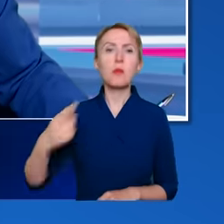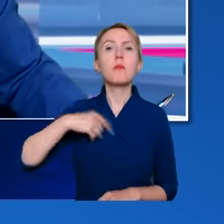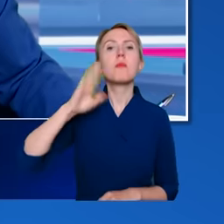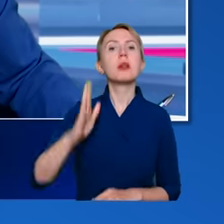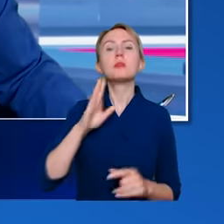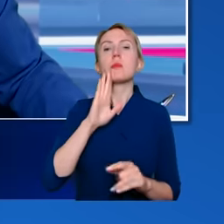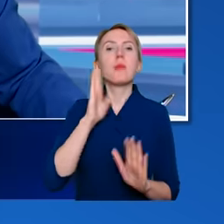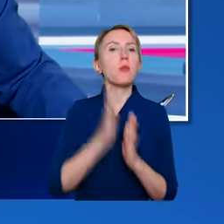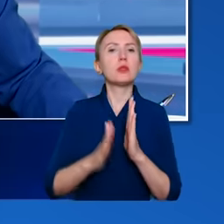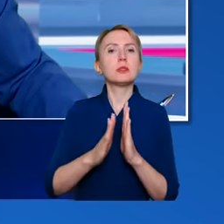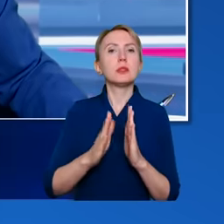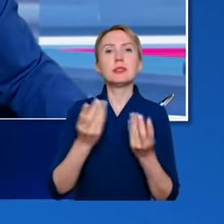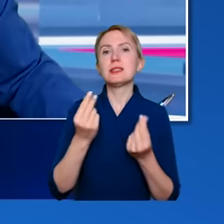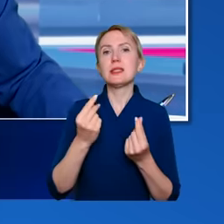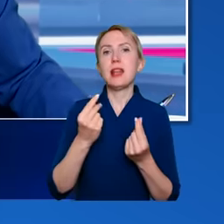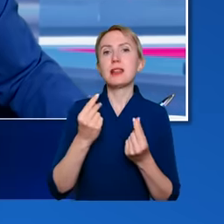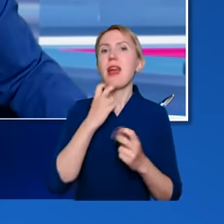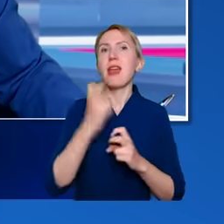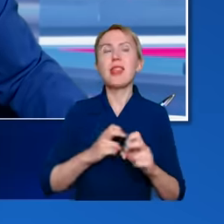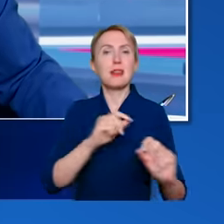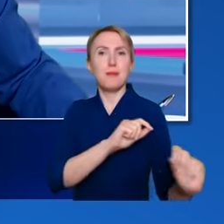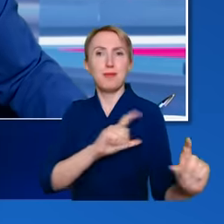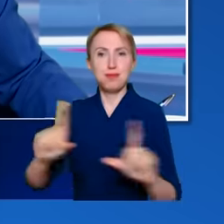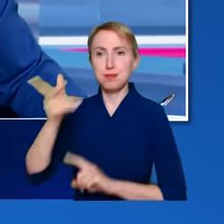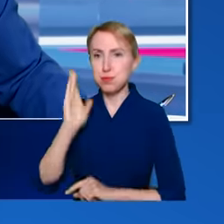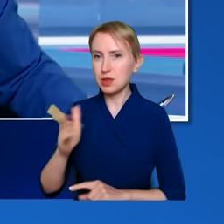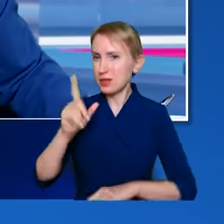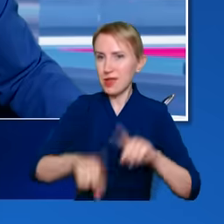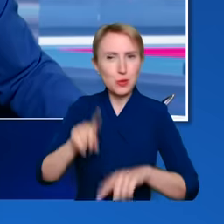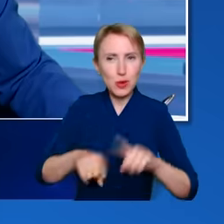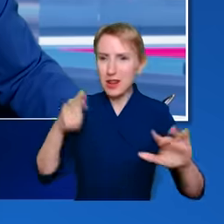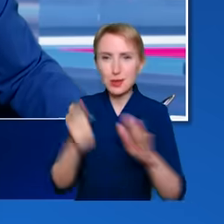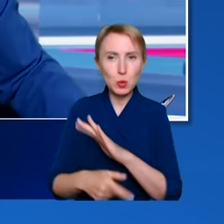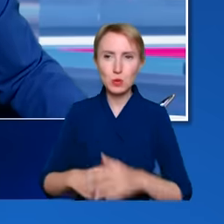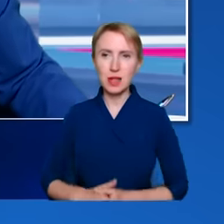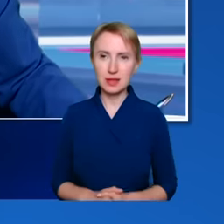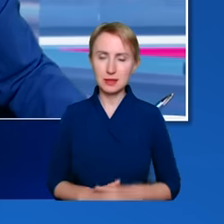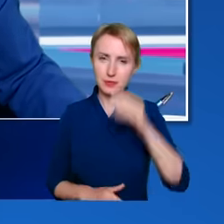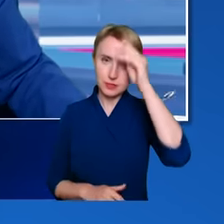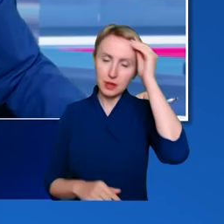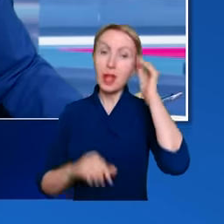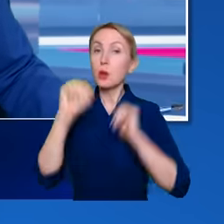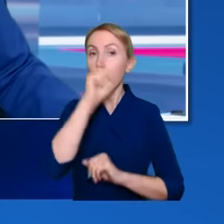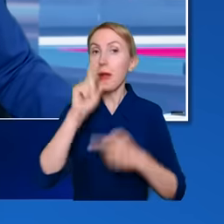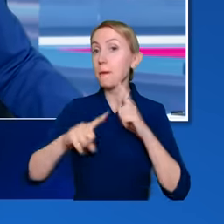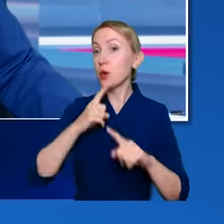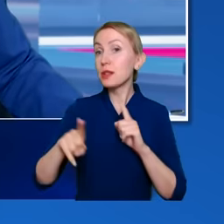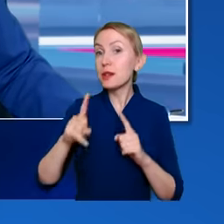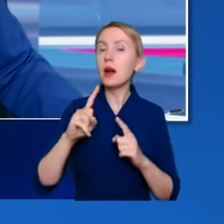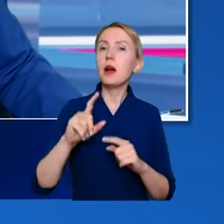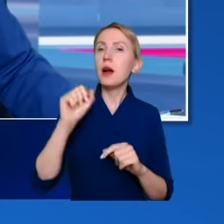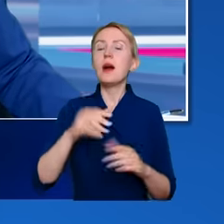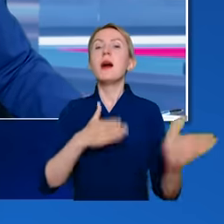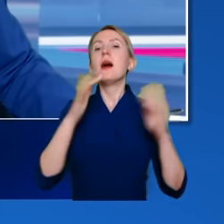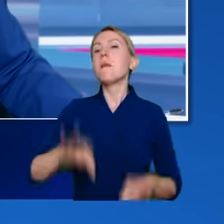po prostu ze wzrostem cen za energię. Znaczy, to jest po prostu naturalna konsekwencja tejże głupiej polityki, która jest... No i pan